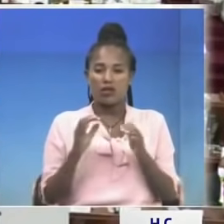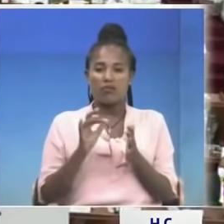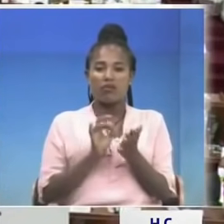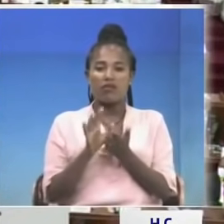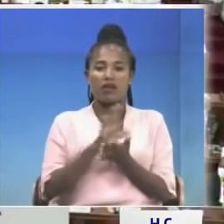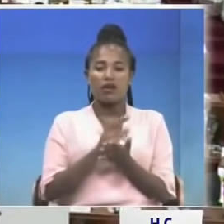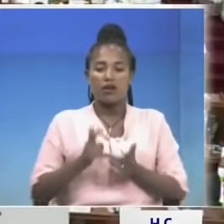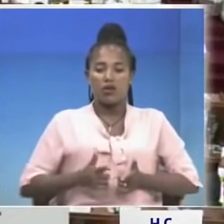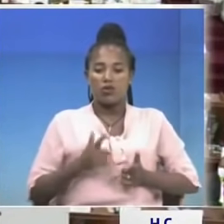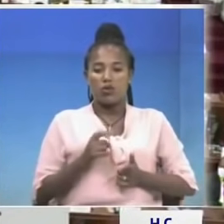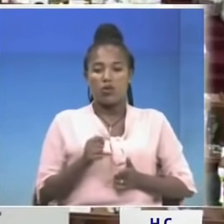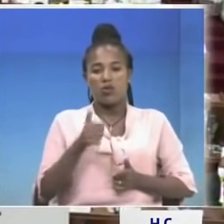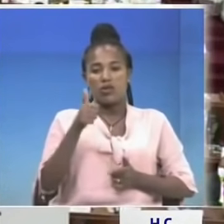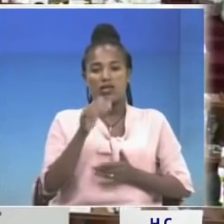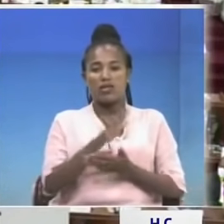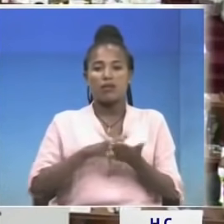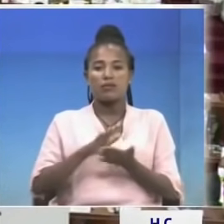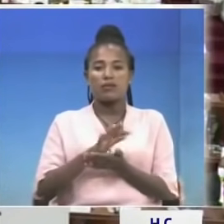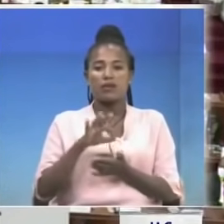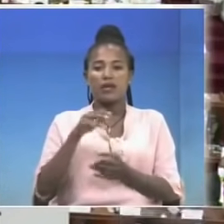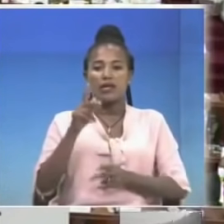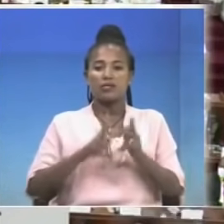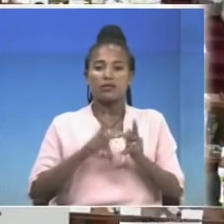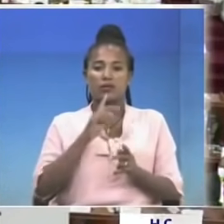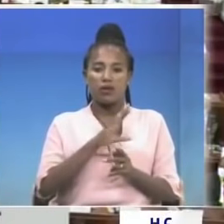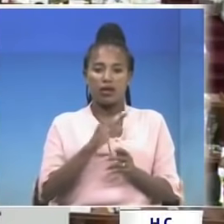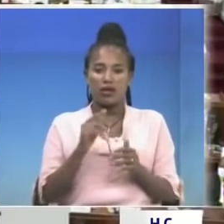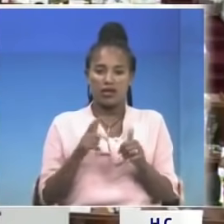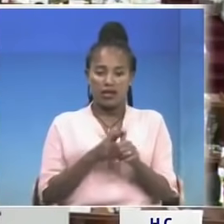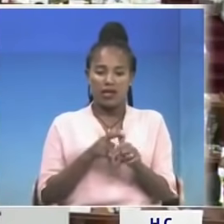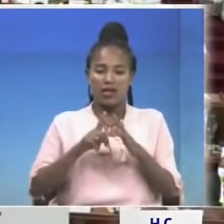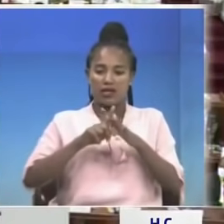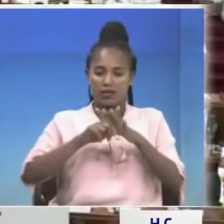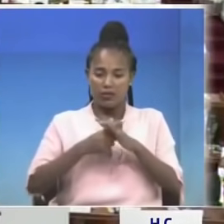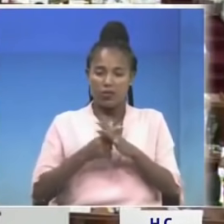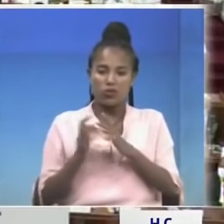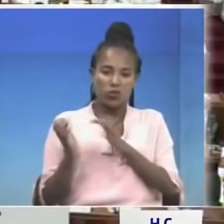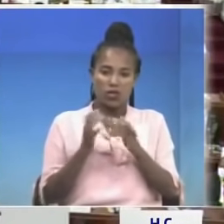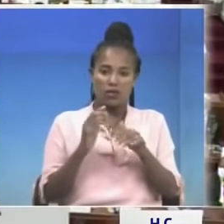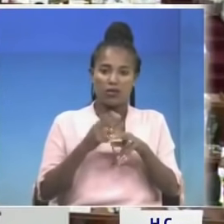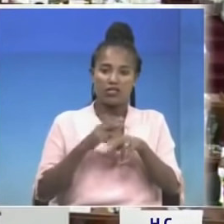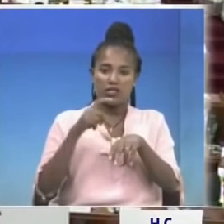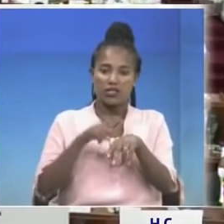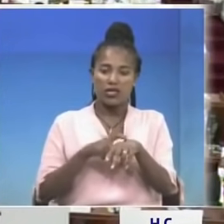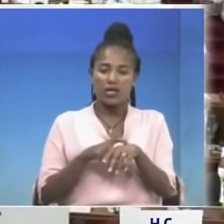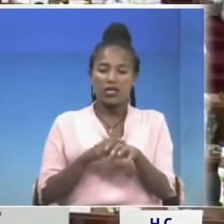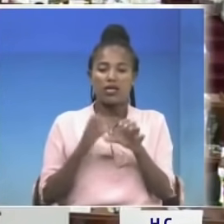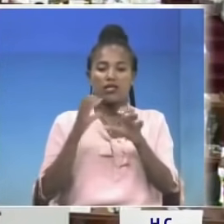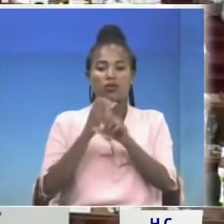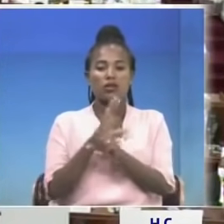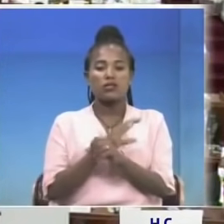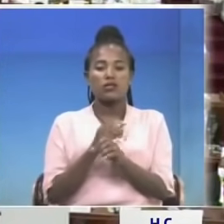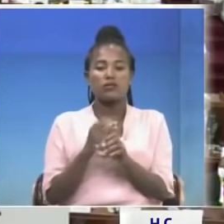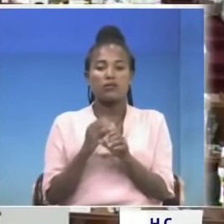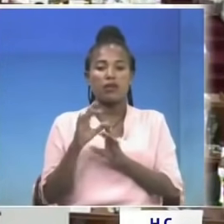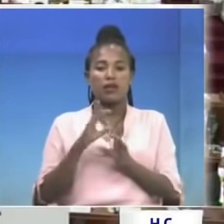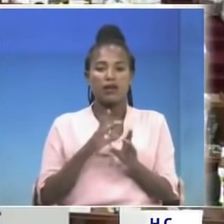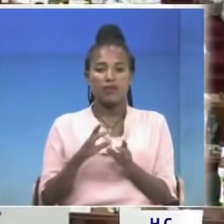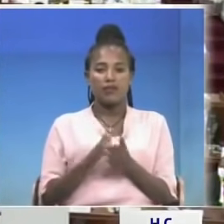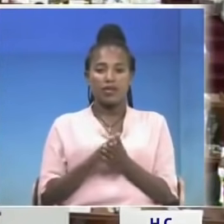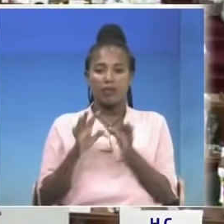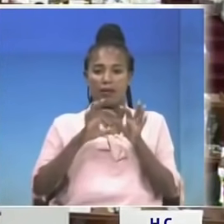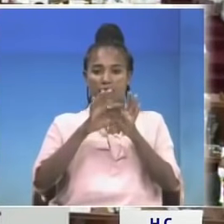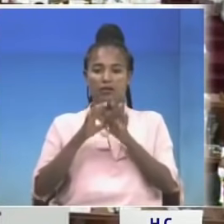በመፈናቀልና በኑሮ ውድነት እየታመሰ የሚገኝ ህዝብ ነው እና አንደኛ የተጀመረውን ጦርነት በአጭር ጊዜ እንዲቋጭና እንዲጠናቀቅ በማድረግ